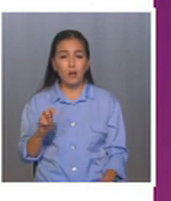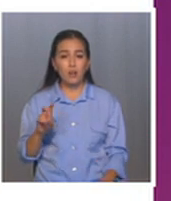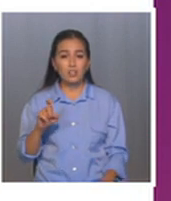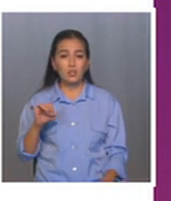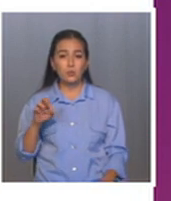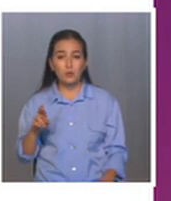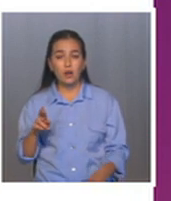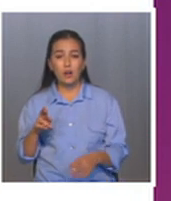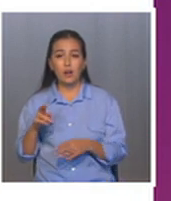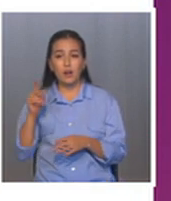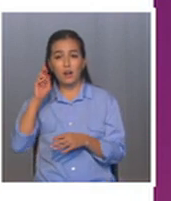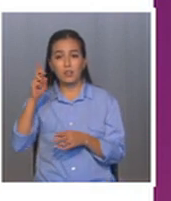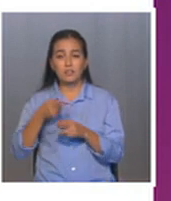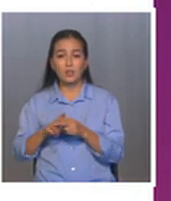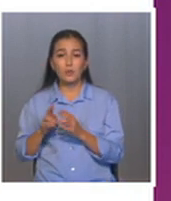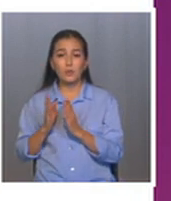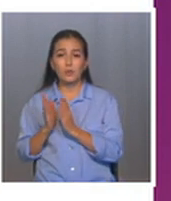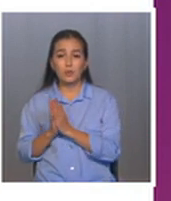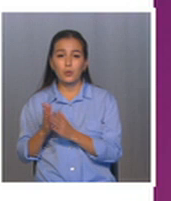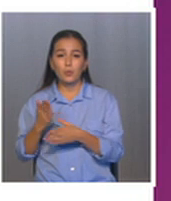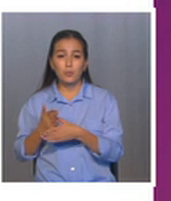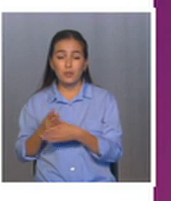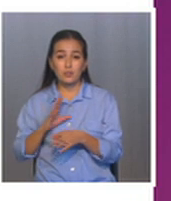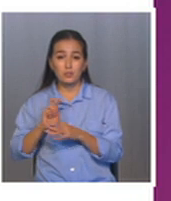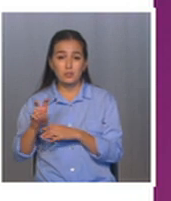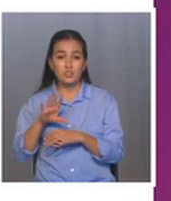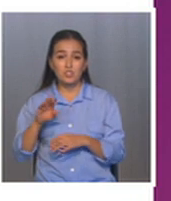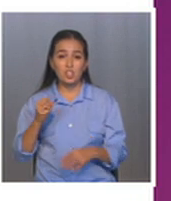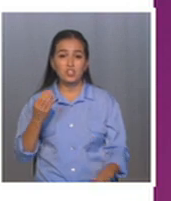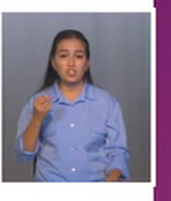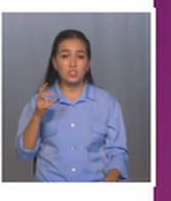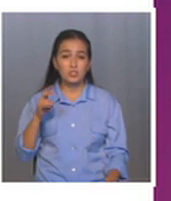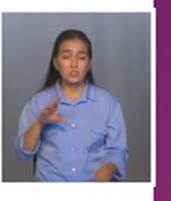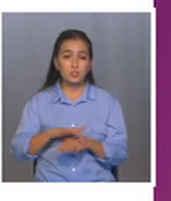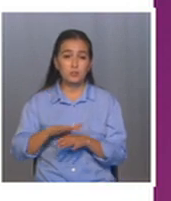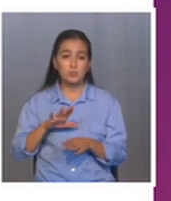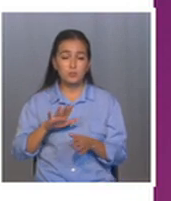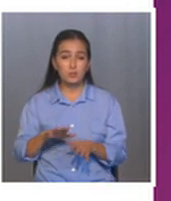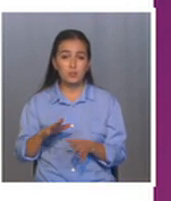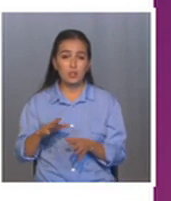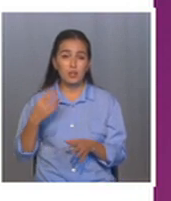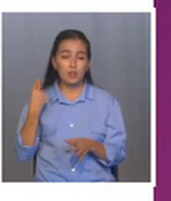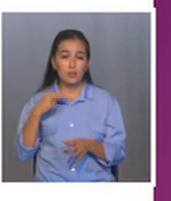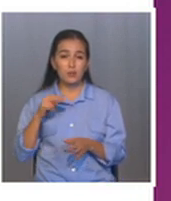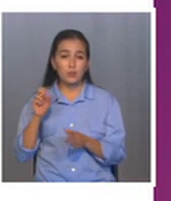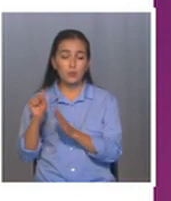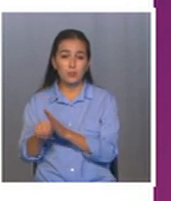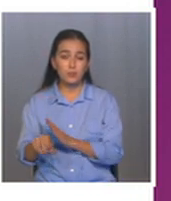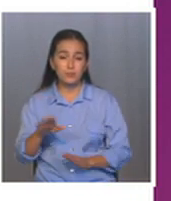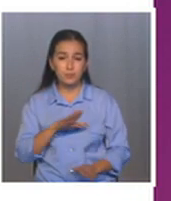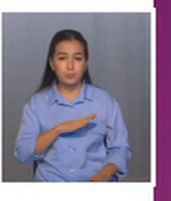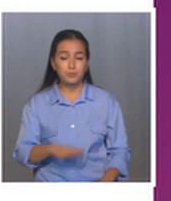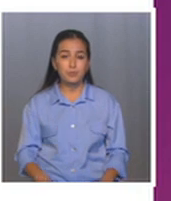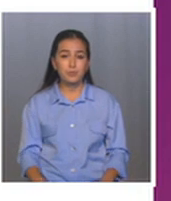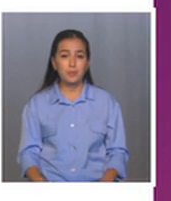көмек сұрап барған Саржан мен Есенгелді Ташкенттің күшбегі Бегдербек қолынан қапыда қаза болады.